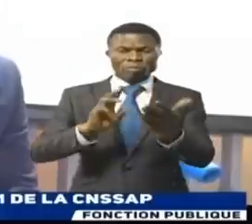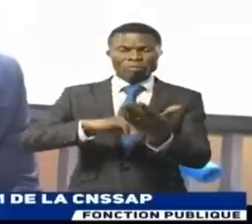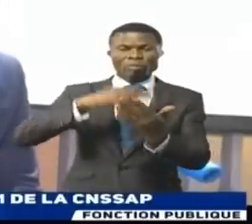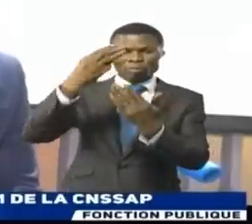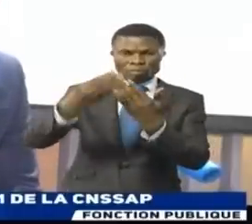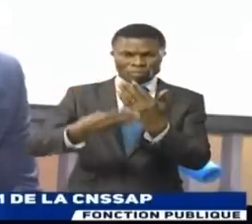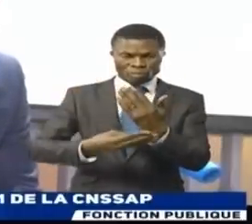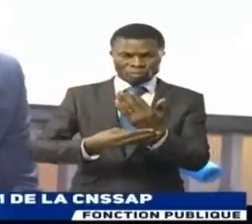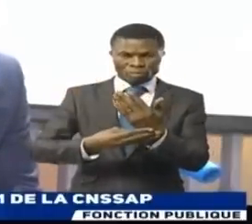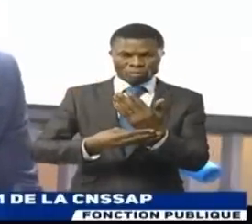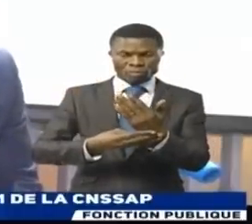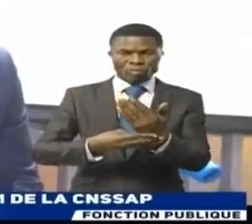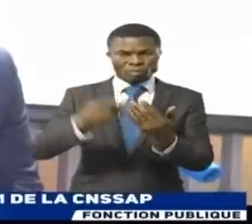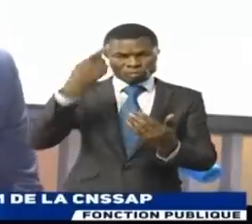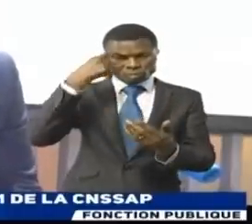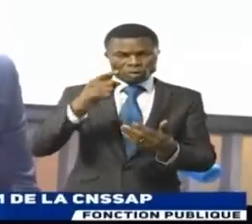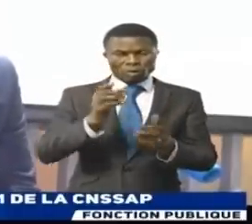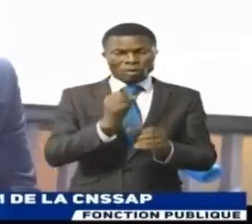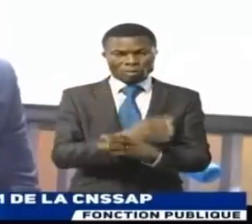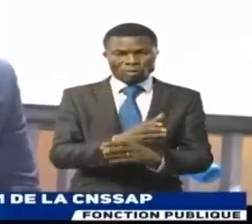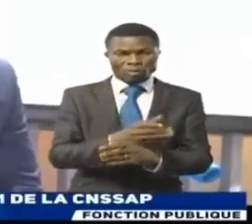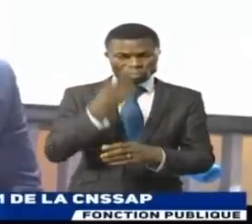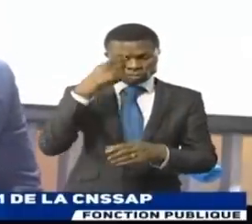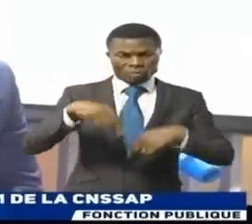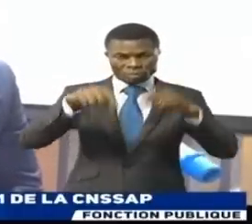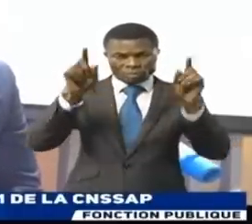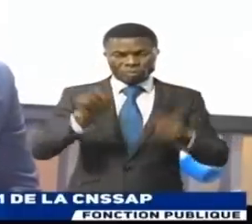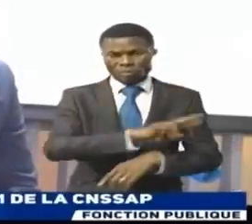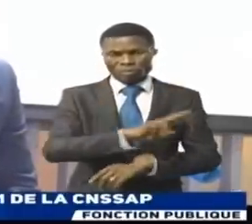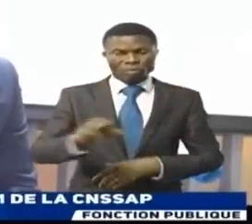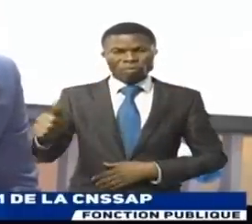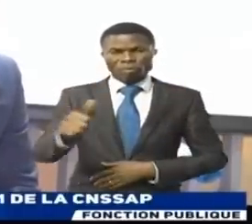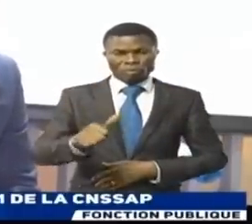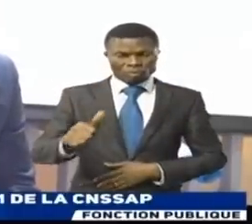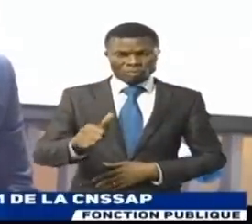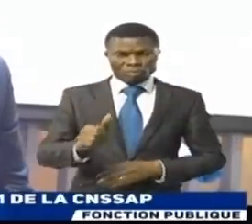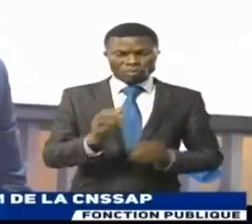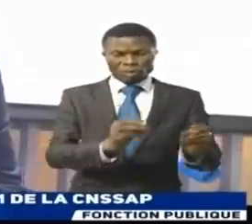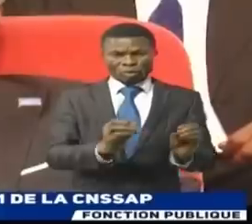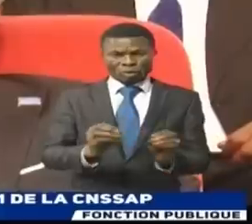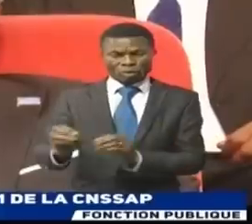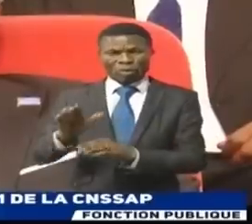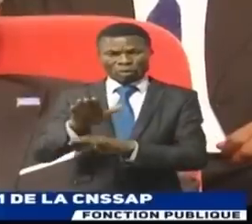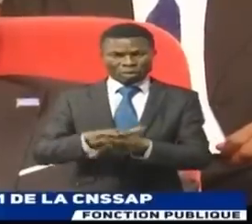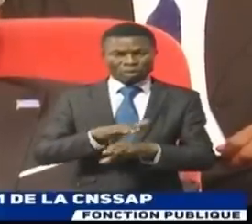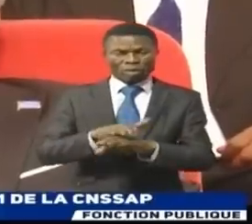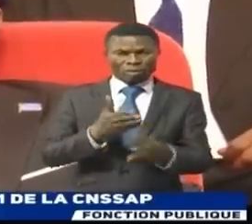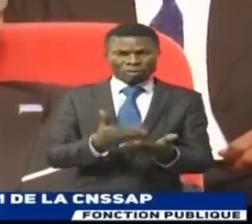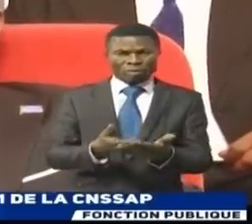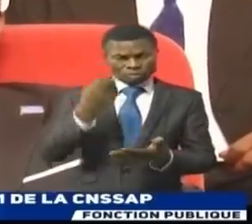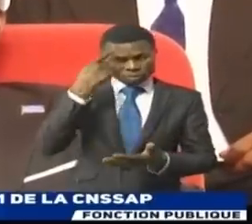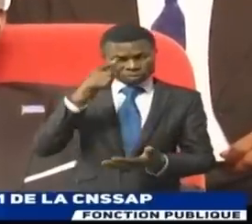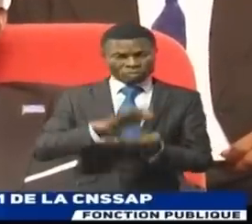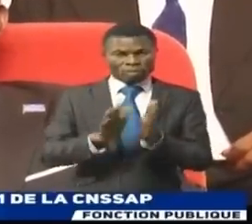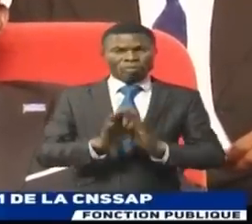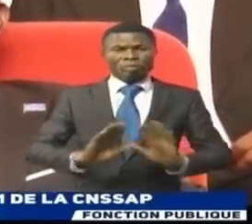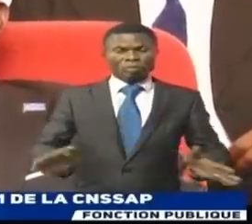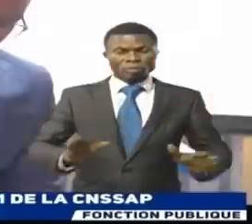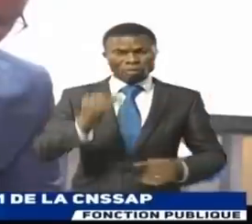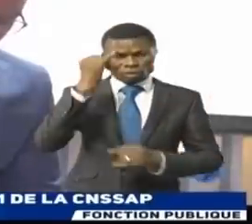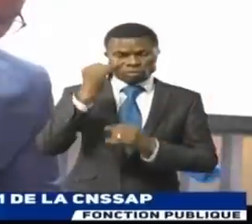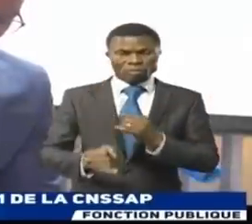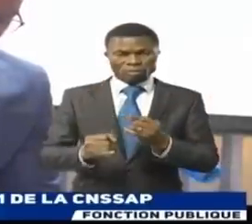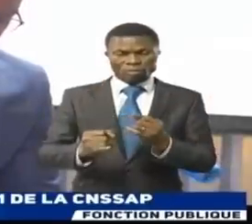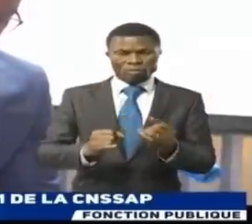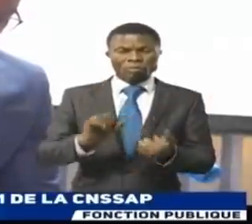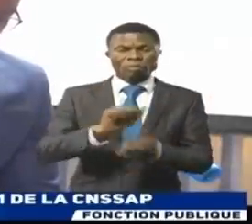à mi-parcours du dispositif que nous mettons progressivement en place pour arriver au bout de